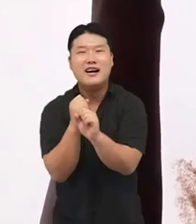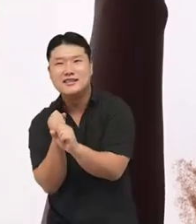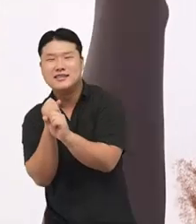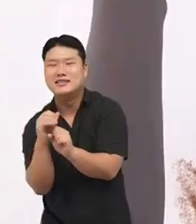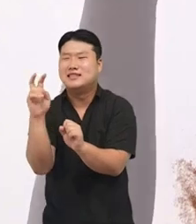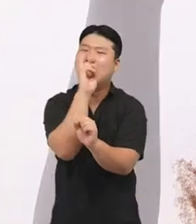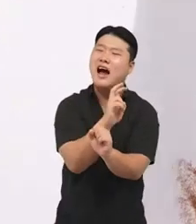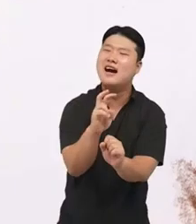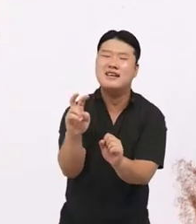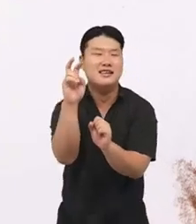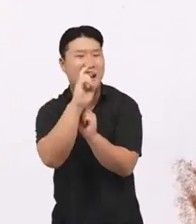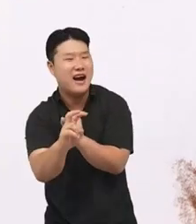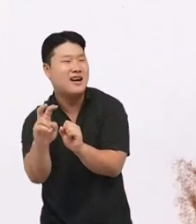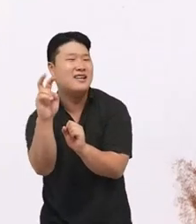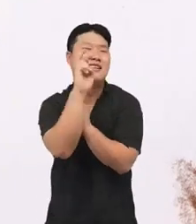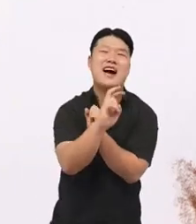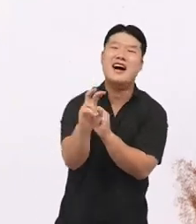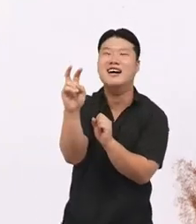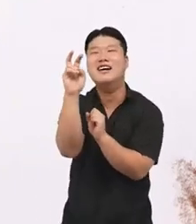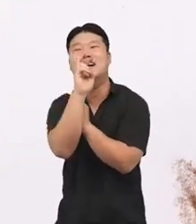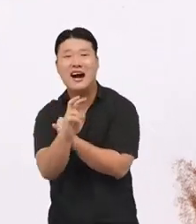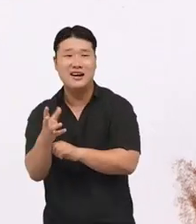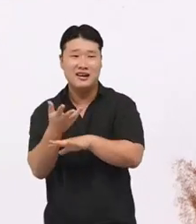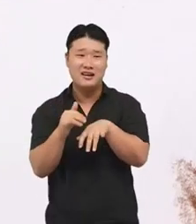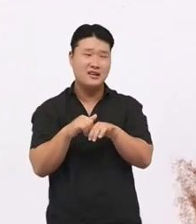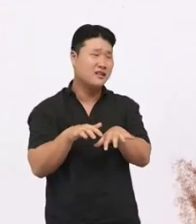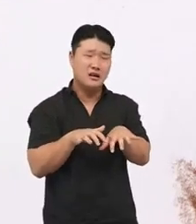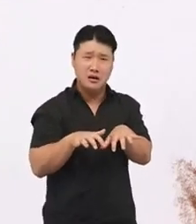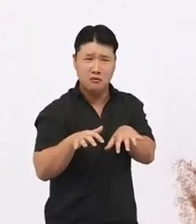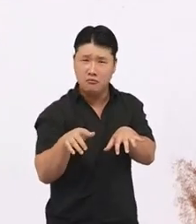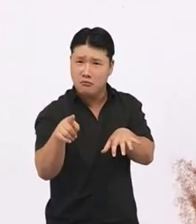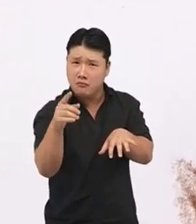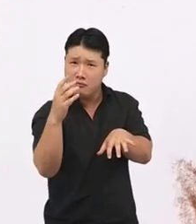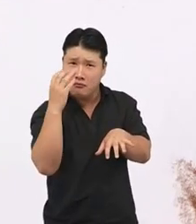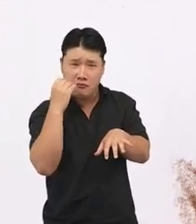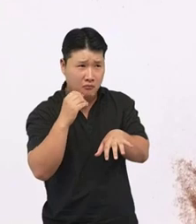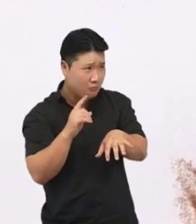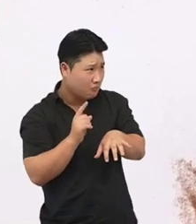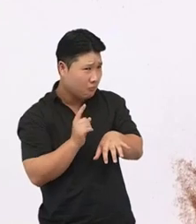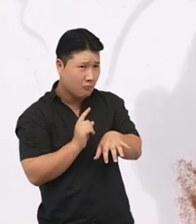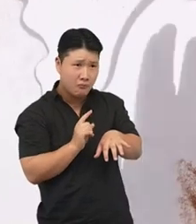힘들게 들고 온 피아노라 대구에 들어서자 일꾼들은 신이 나서 소리쳤어요.